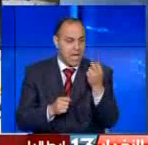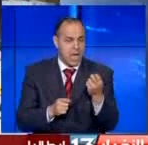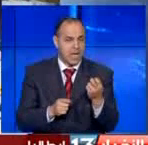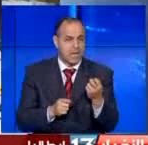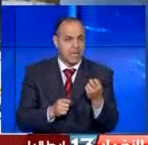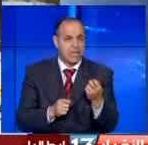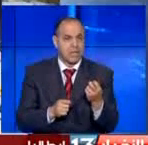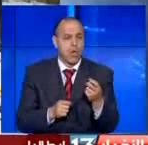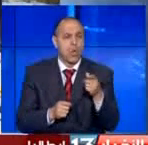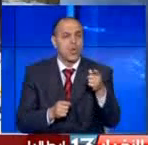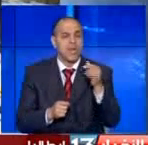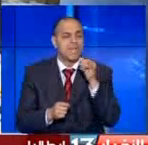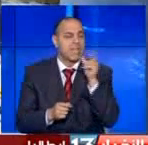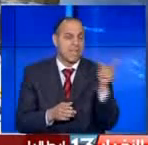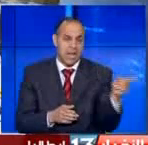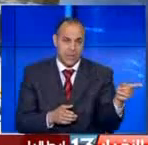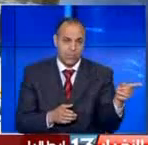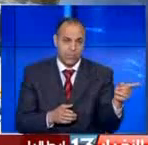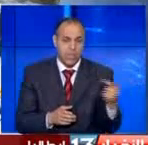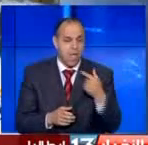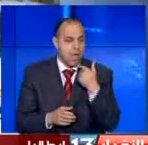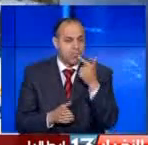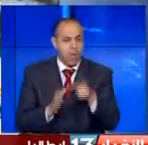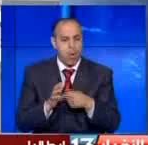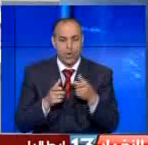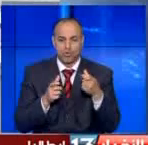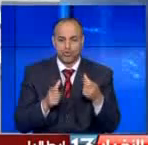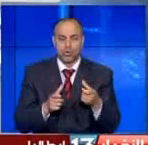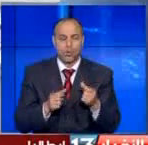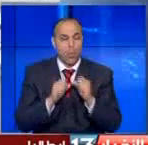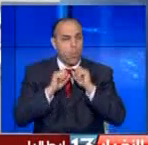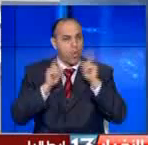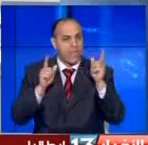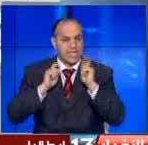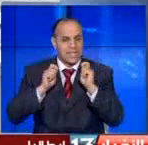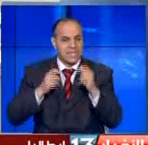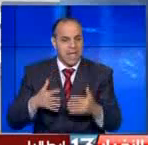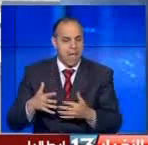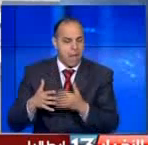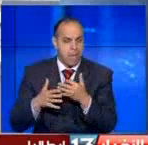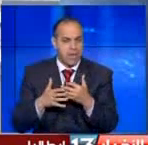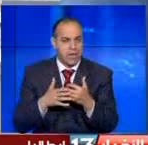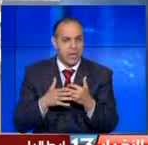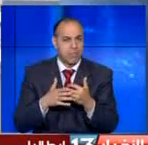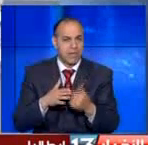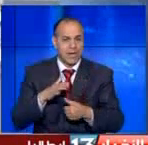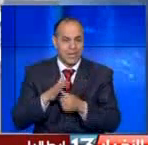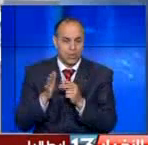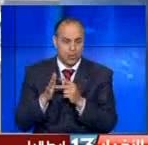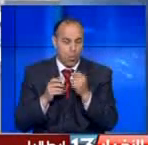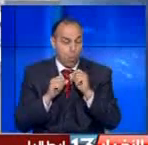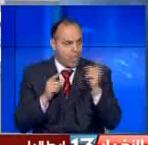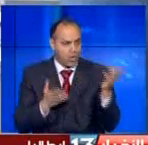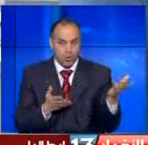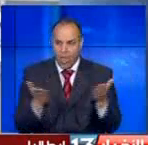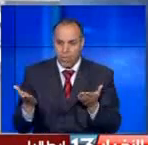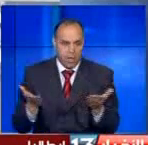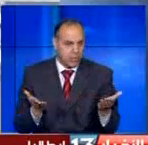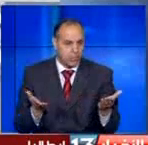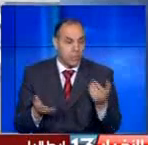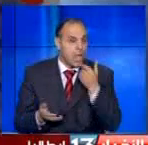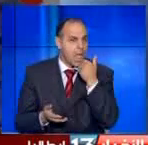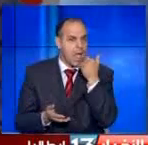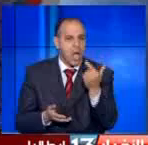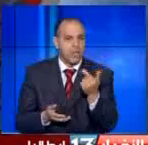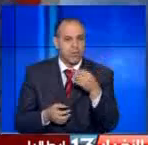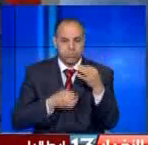مقاطعة توسكانا الإيطالية، ستمنح أول فرصة لتوضيح السياسة الأمريكية إزاء حكومة الرئيس السوري بشار الأسد، خاصة